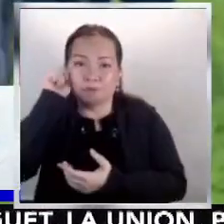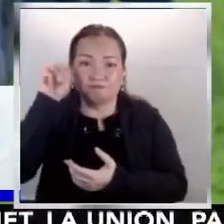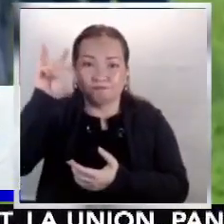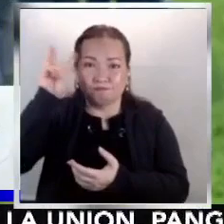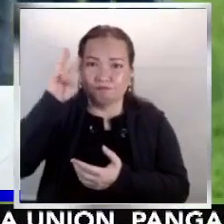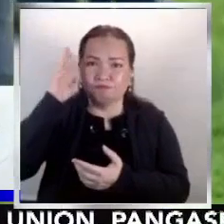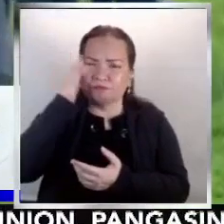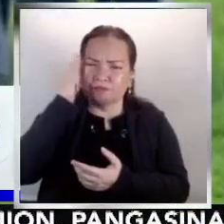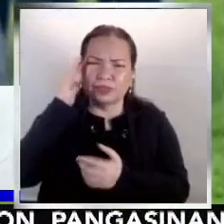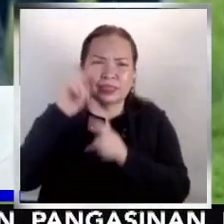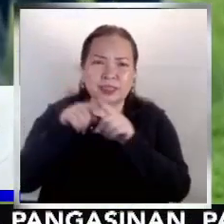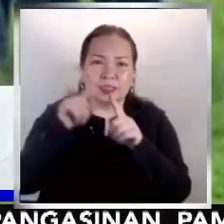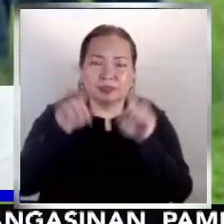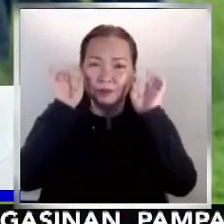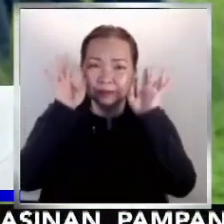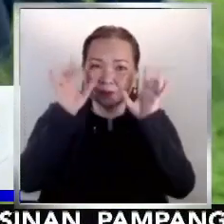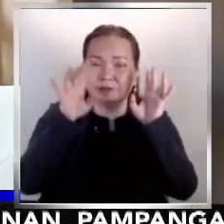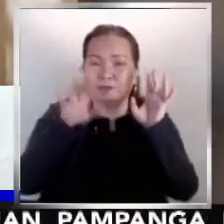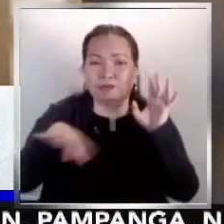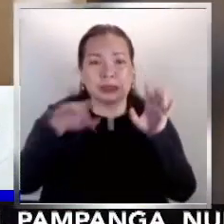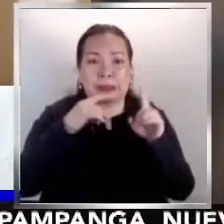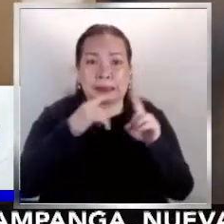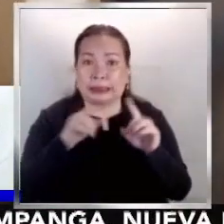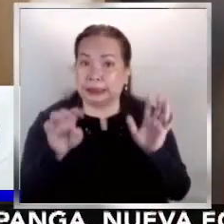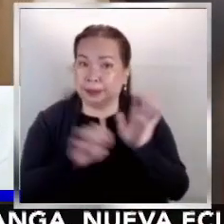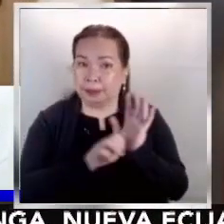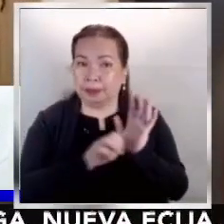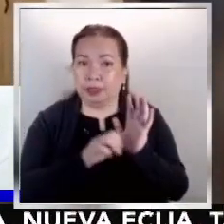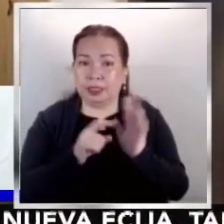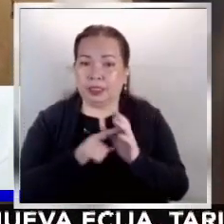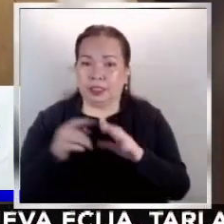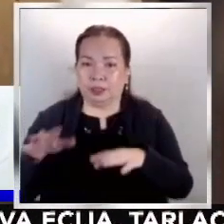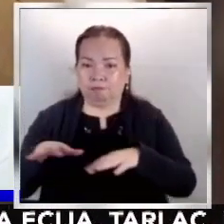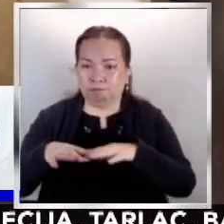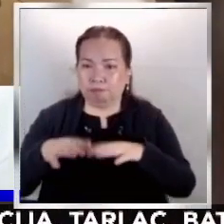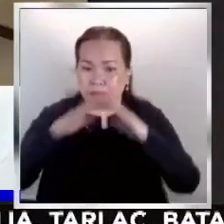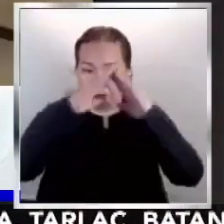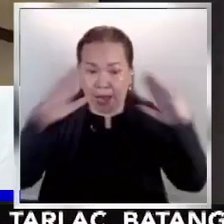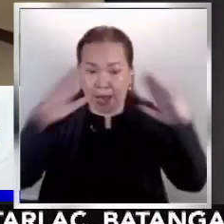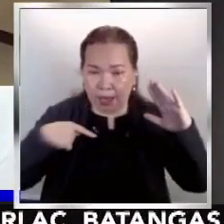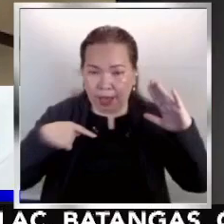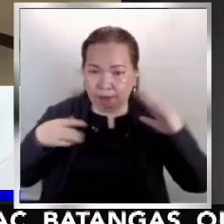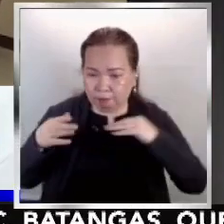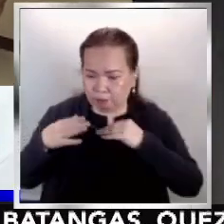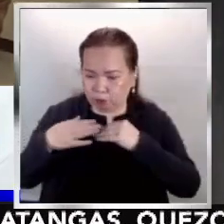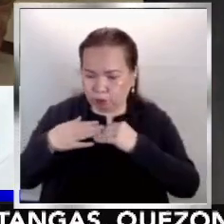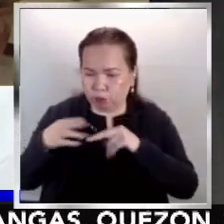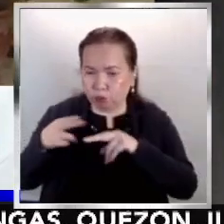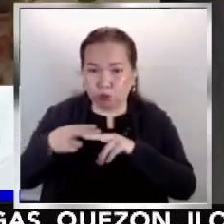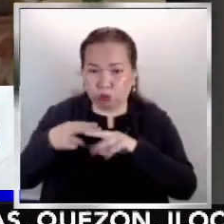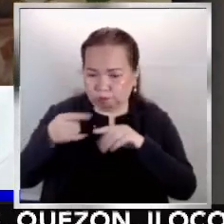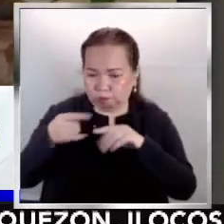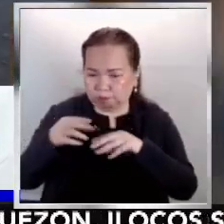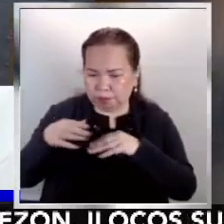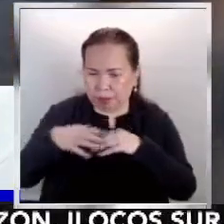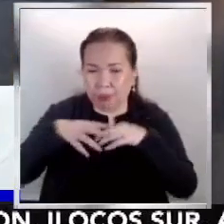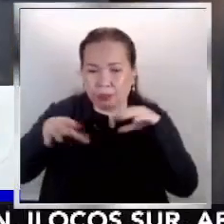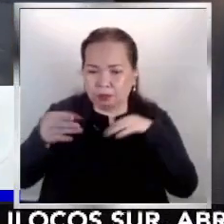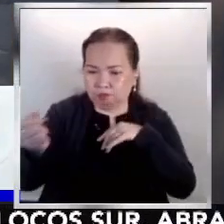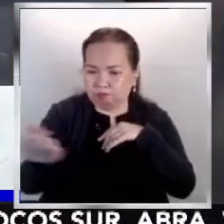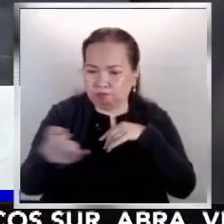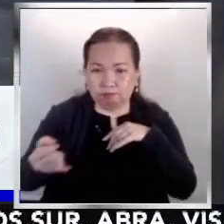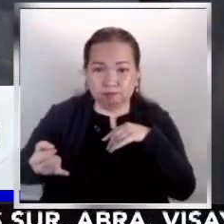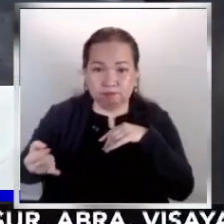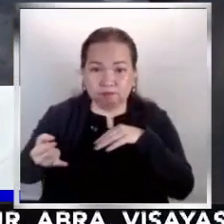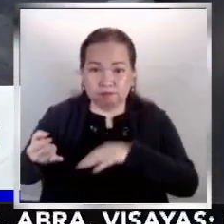lugar, gaya na lang kung may malapit na fault line sa bahay na makikita raw sa mga mobile app ng DOST, gaya